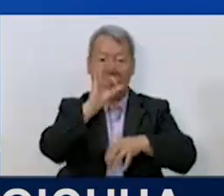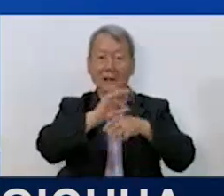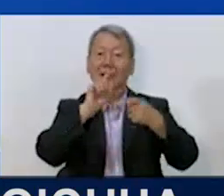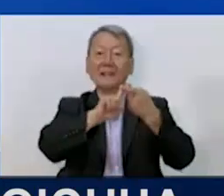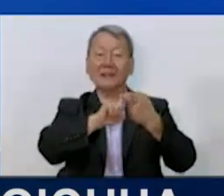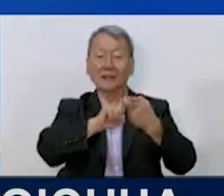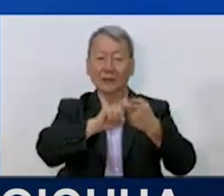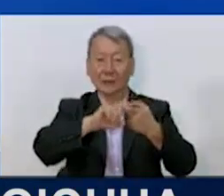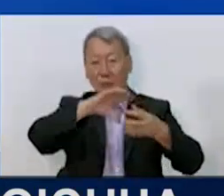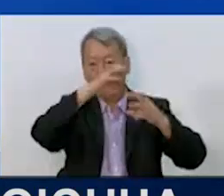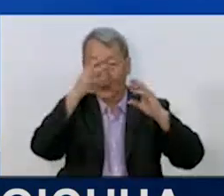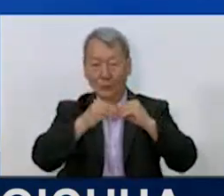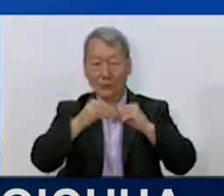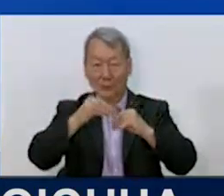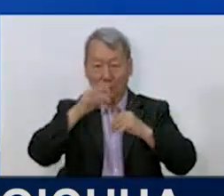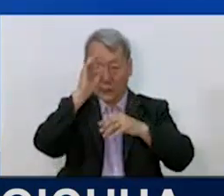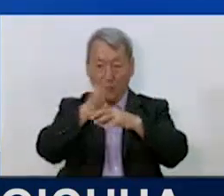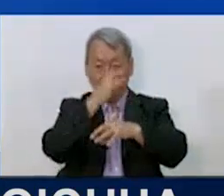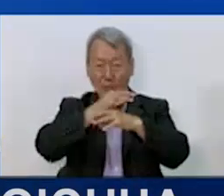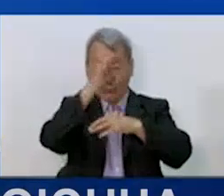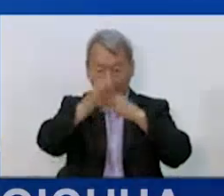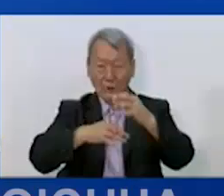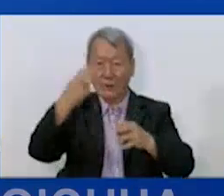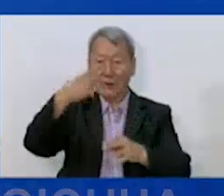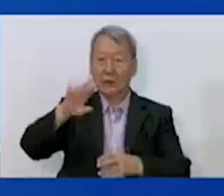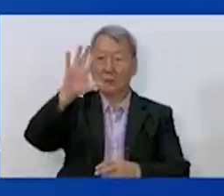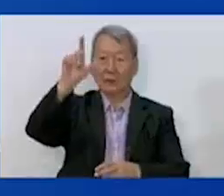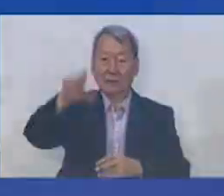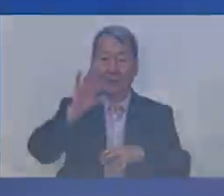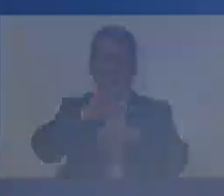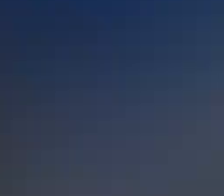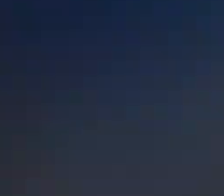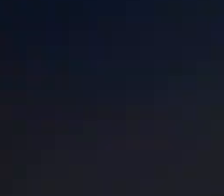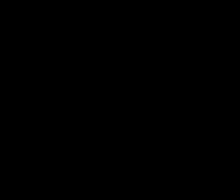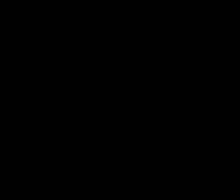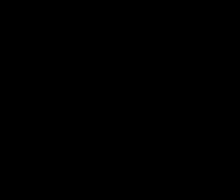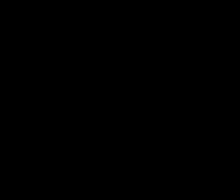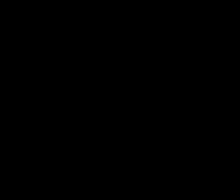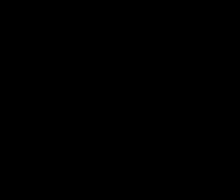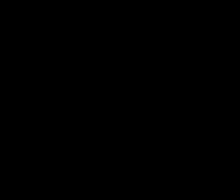коронавирус илдетин жуктуруп алган медициналык кызматкерлердин саны 25 кишини түздү.